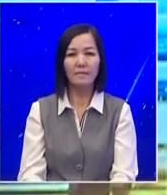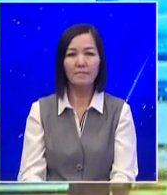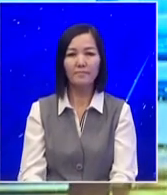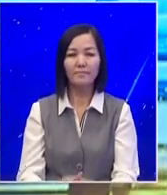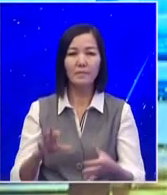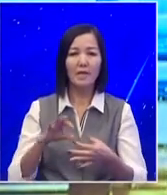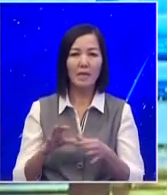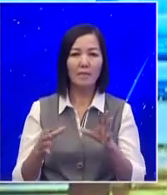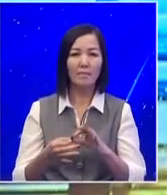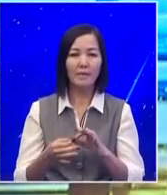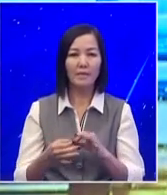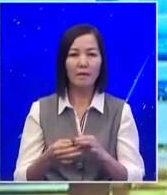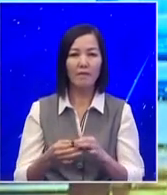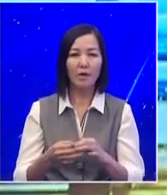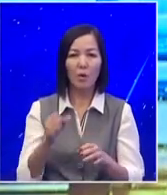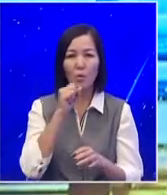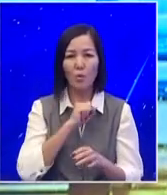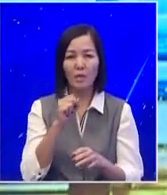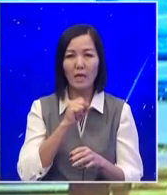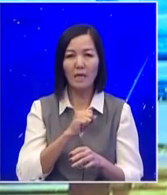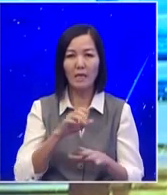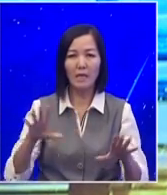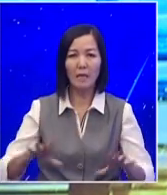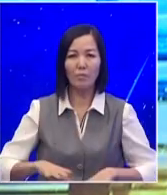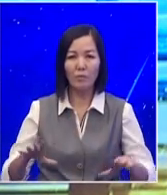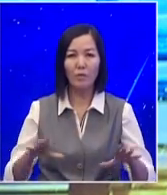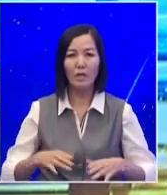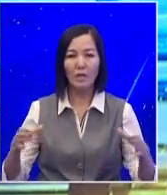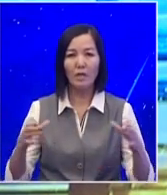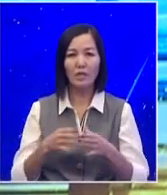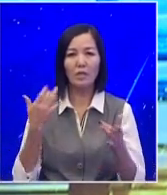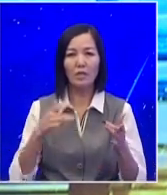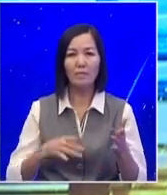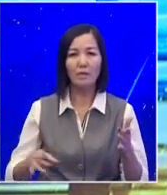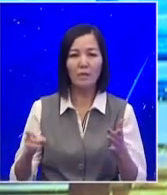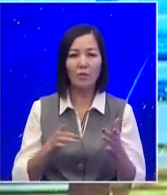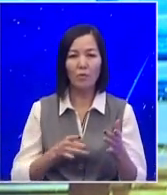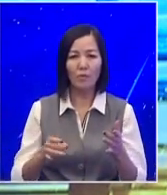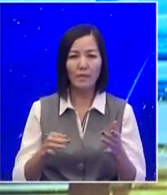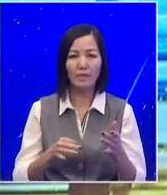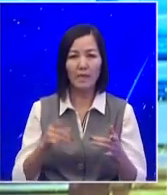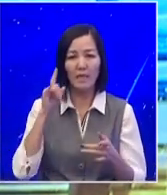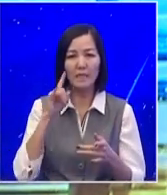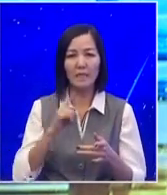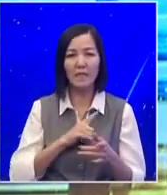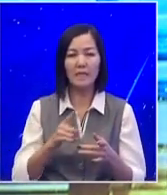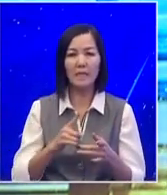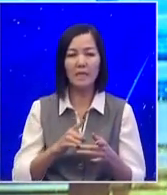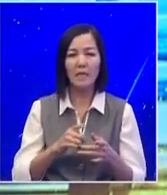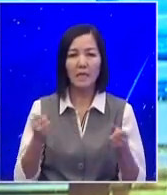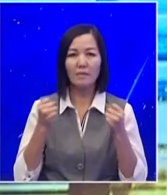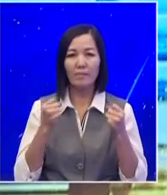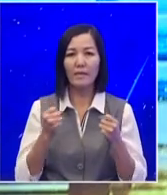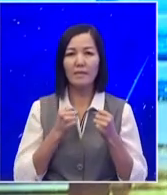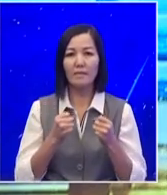У олимпийского призера угнали табун лошадей в Жамбылской области. казахстанский борец вольного стиля,